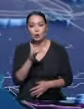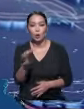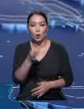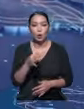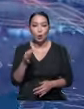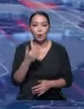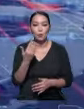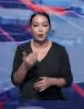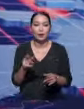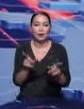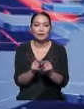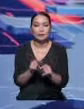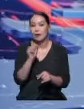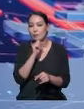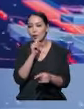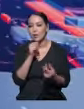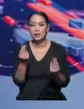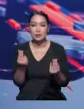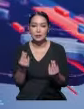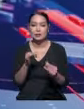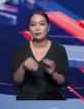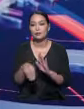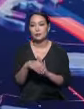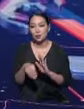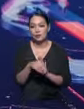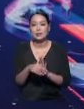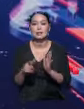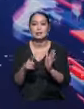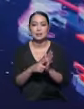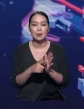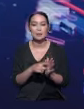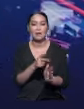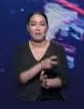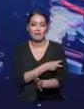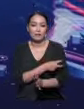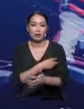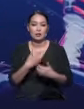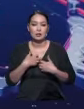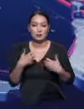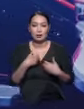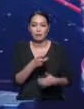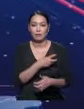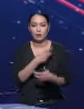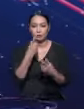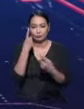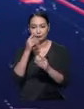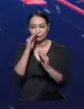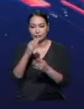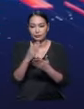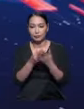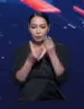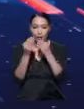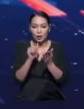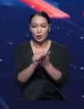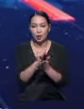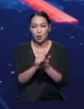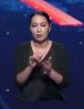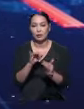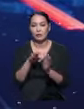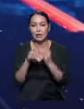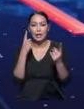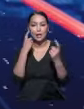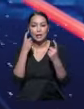совершившим пособничество в хищении денежных средств и взяточничество. Семи ветеринарным врачам предъявлены обвинения в подделке документов, внесении в информационную